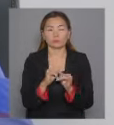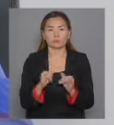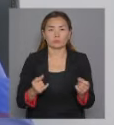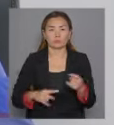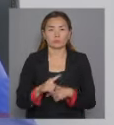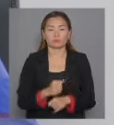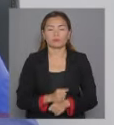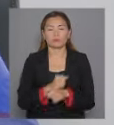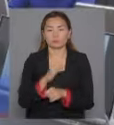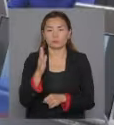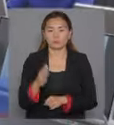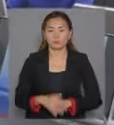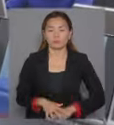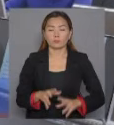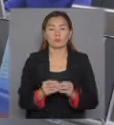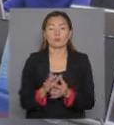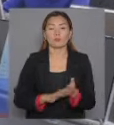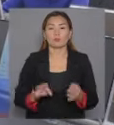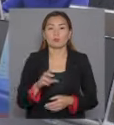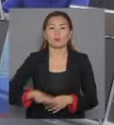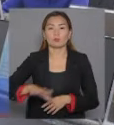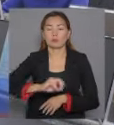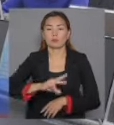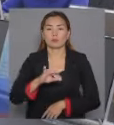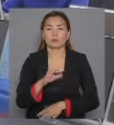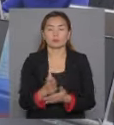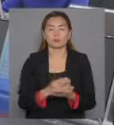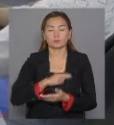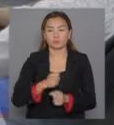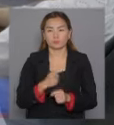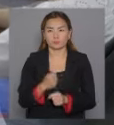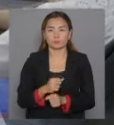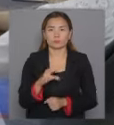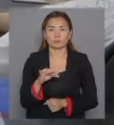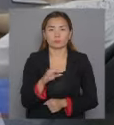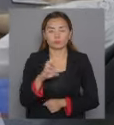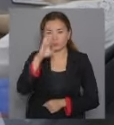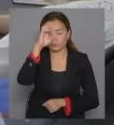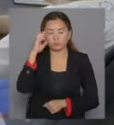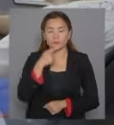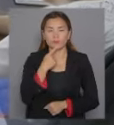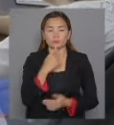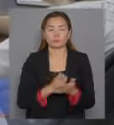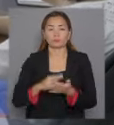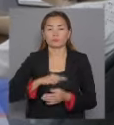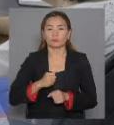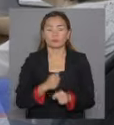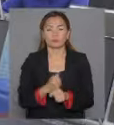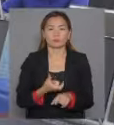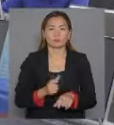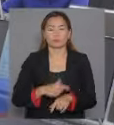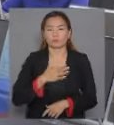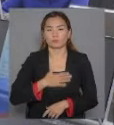іс көтеріп отырмыз қазір. Сонымен қатар облыстағы нотариаттық қызмет көрсетуші нотариустар мемлекеттік тілде қызмет көрсетуде өте